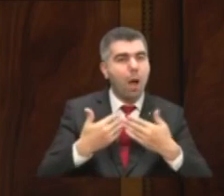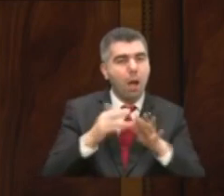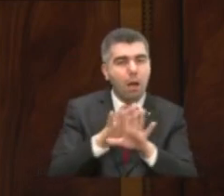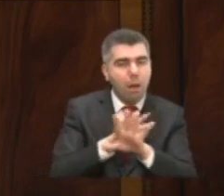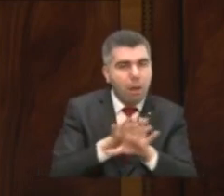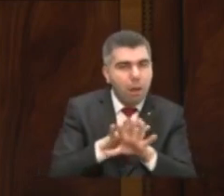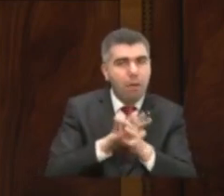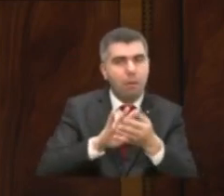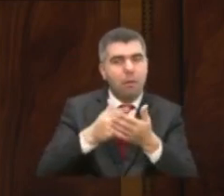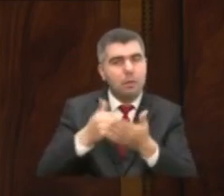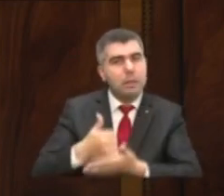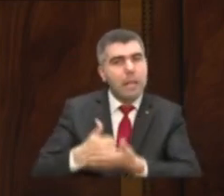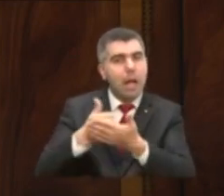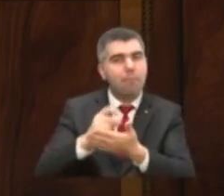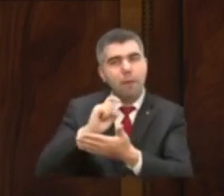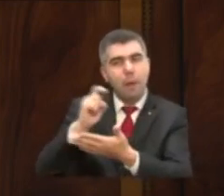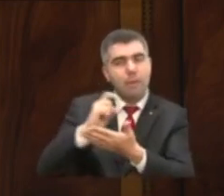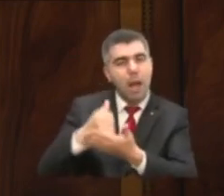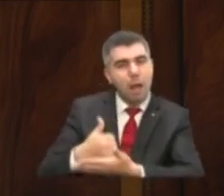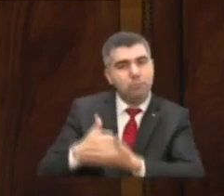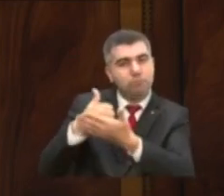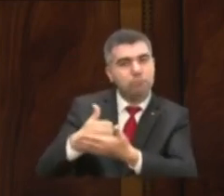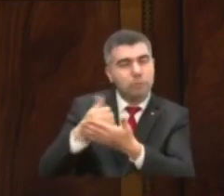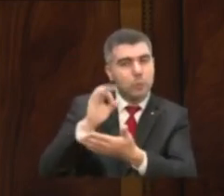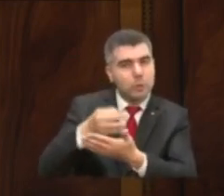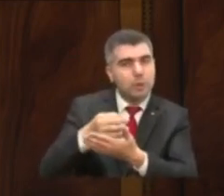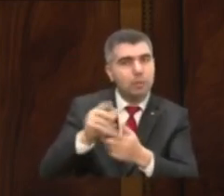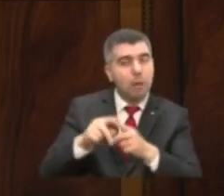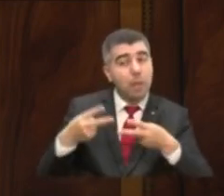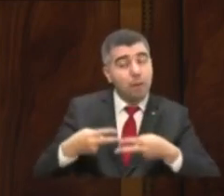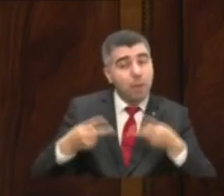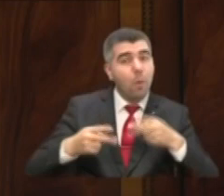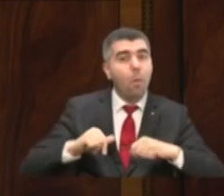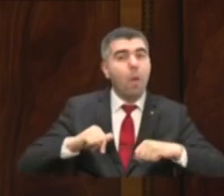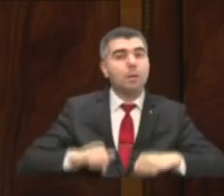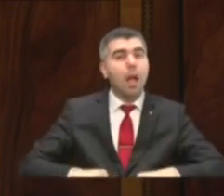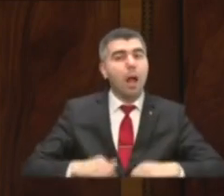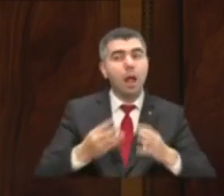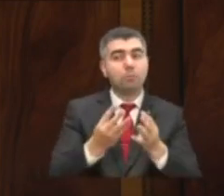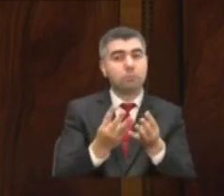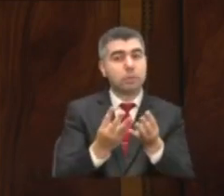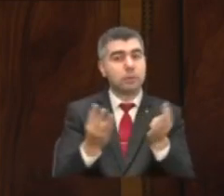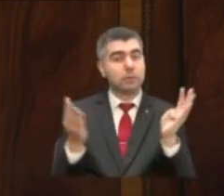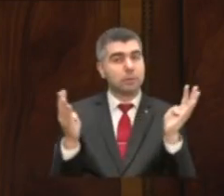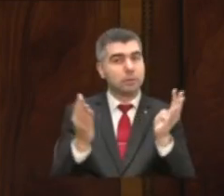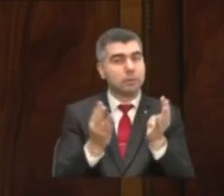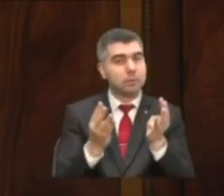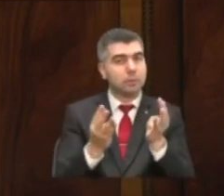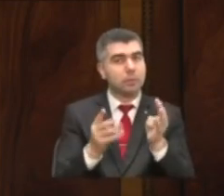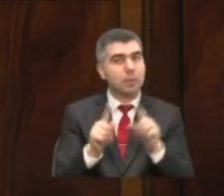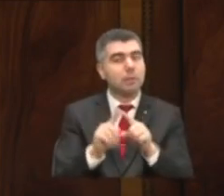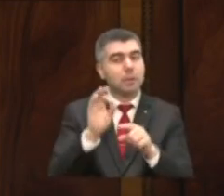اللي عرضناه على الوزارة على اللجنة الوزارية للحماية الاجتماعية في هذه